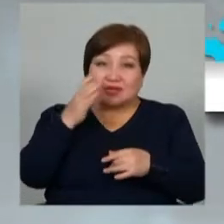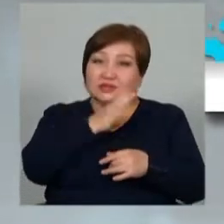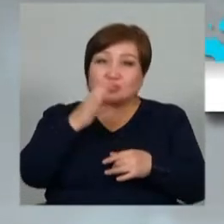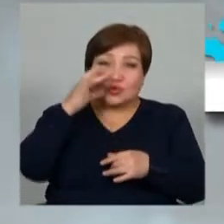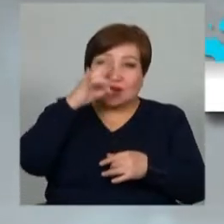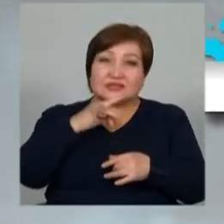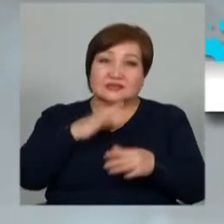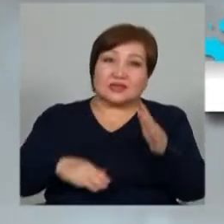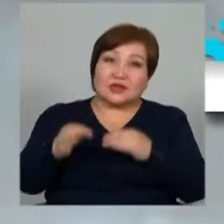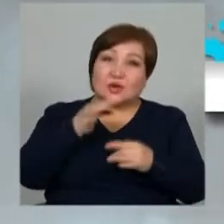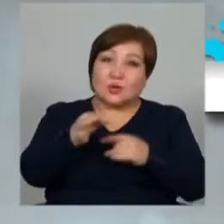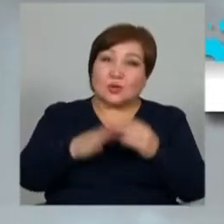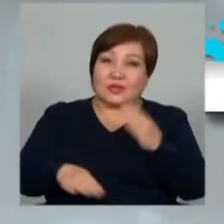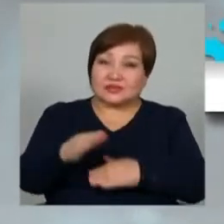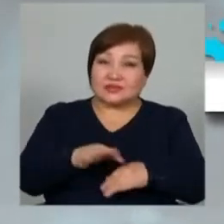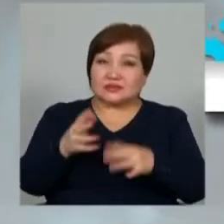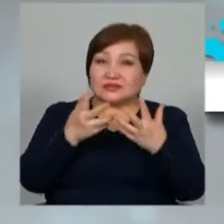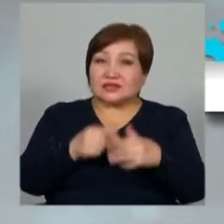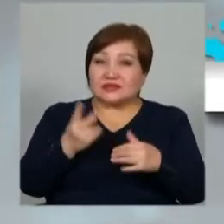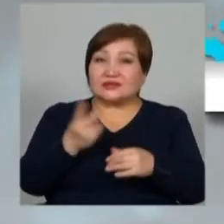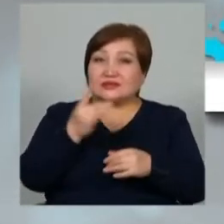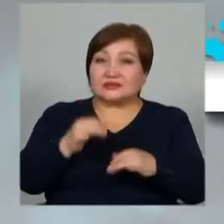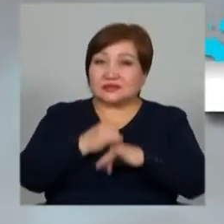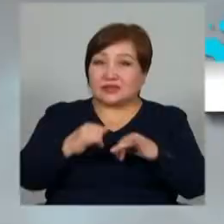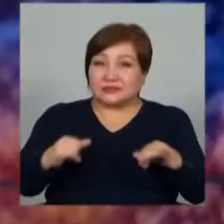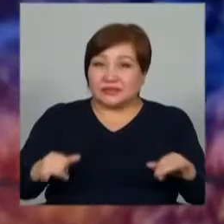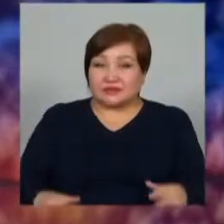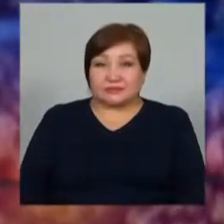Қазақстан облысында сырқаттар саны 2 есе аз.